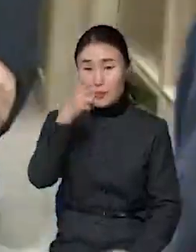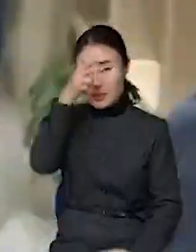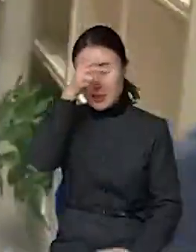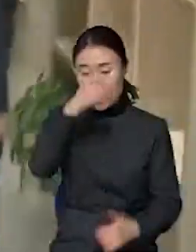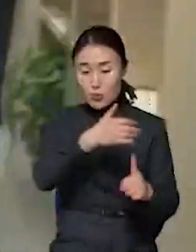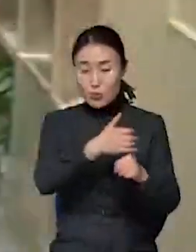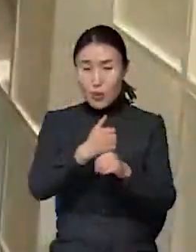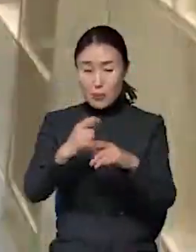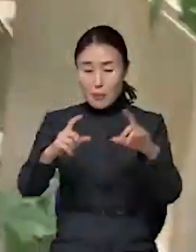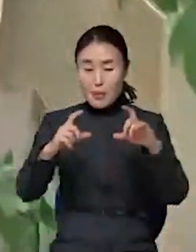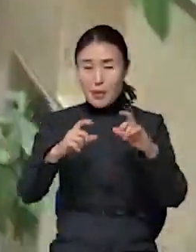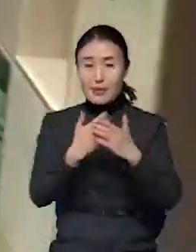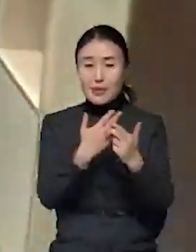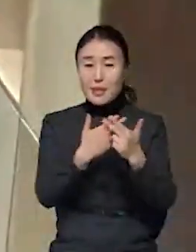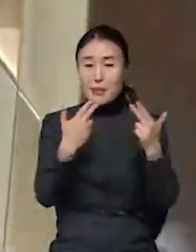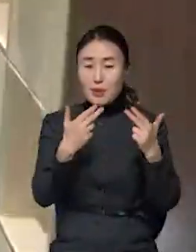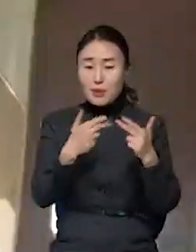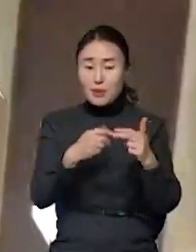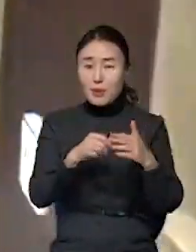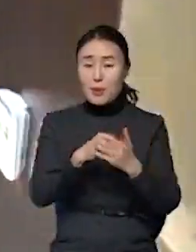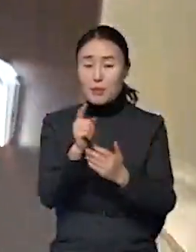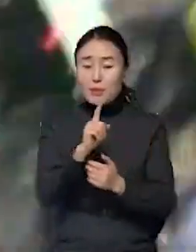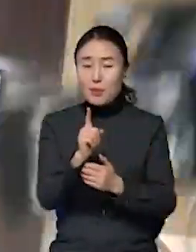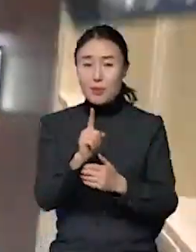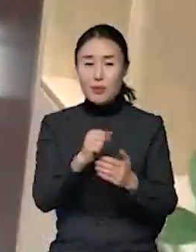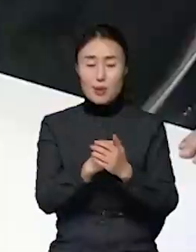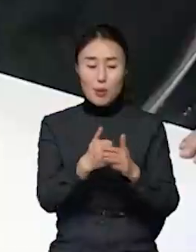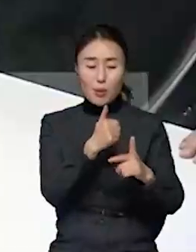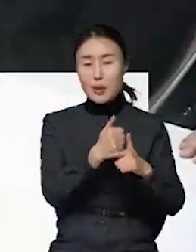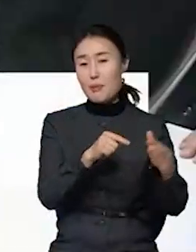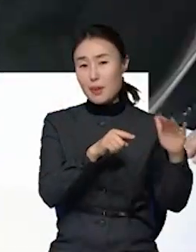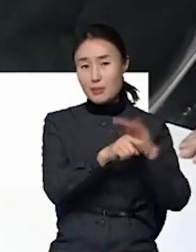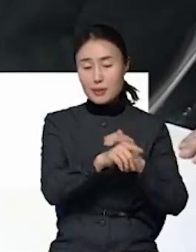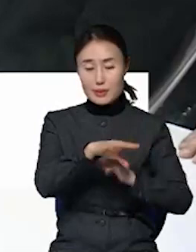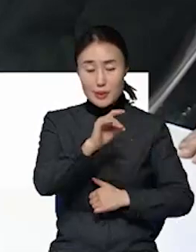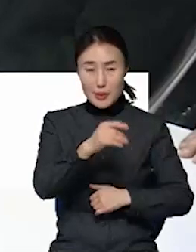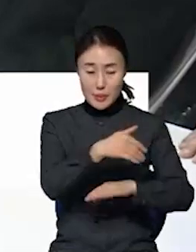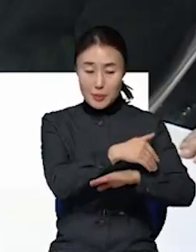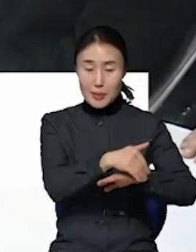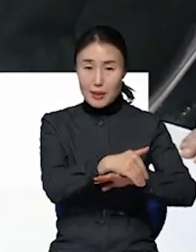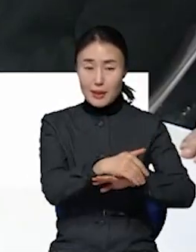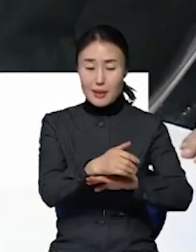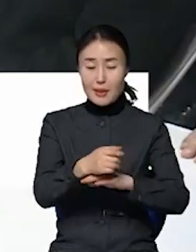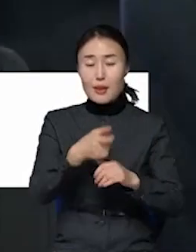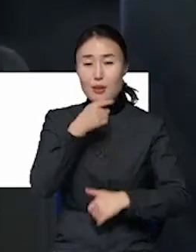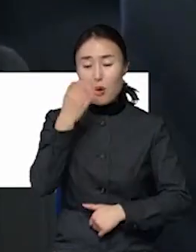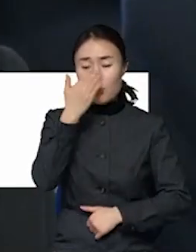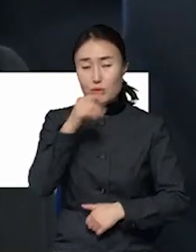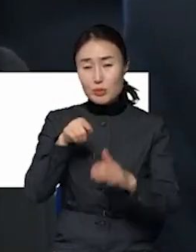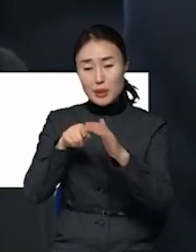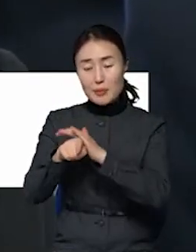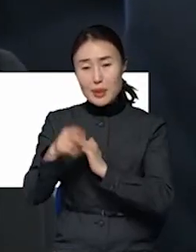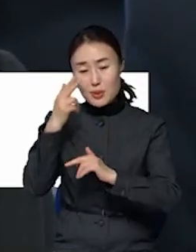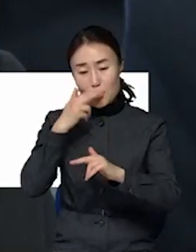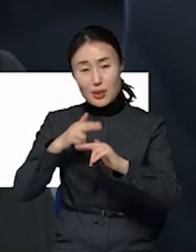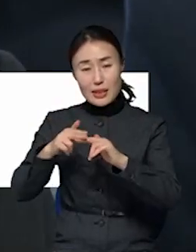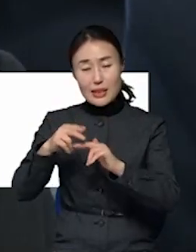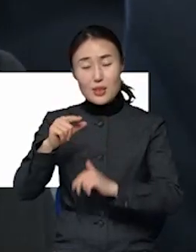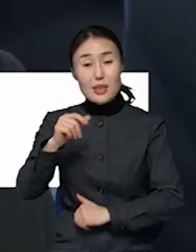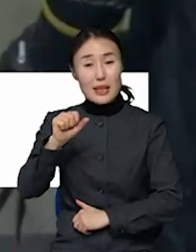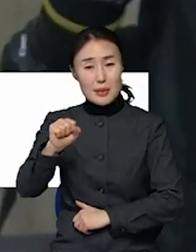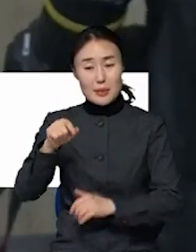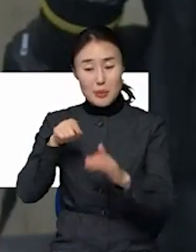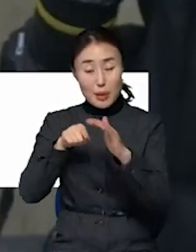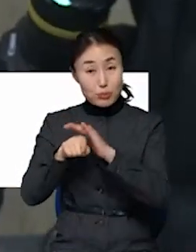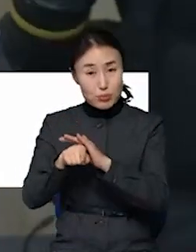검찰 수완을 통보받은 이재명 대표의 선택은 훈남행이었습니다 첫 일정으로 전남 여수산단의 GS 칼텍스를 찾은이